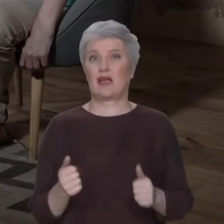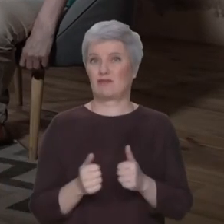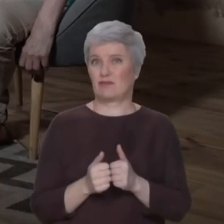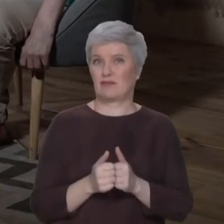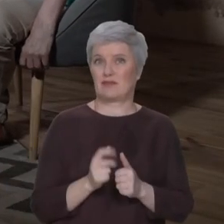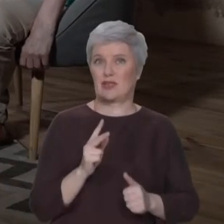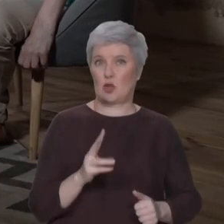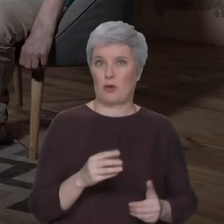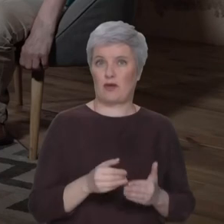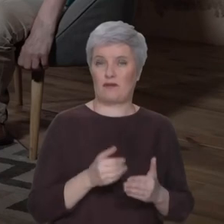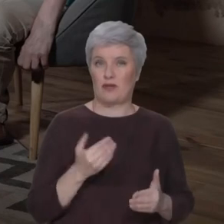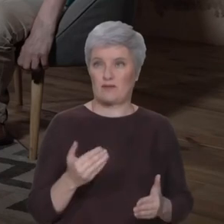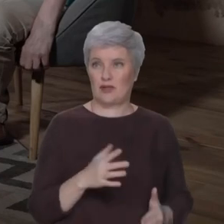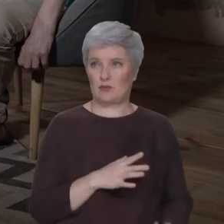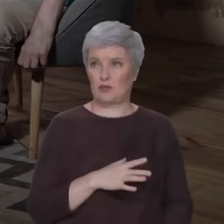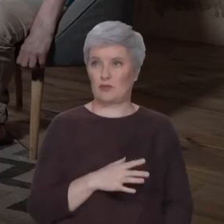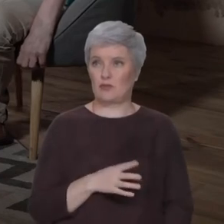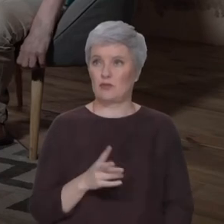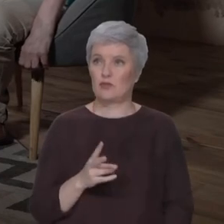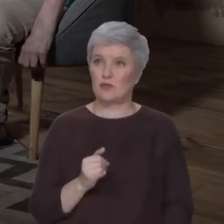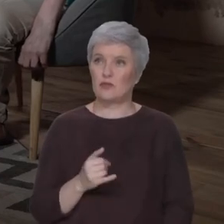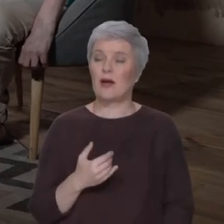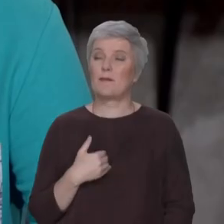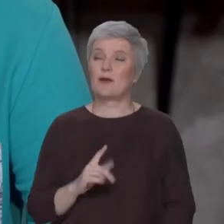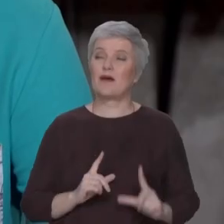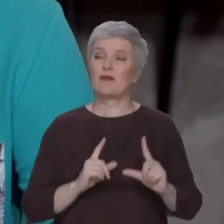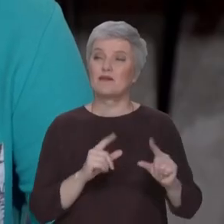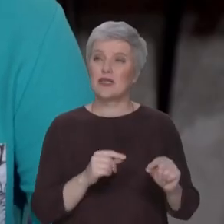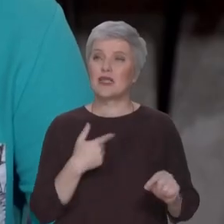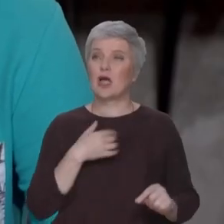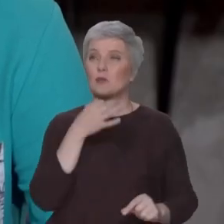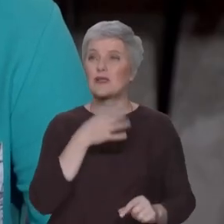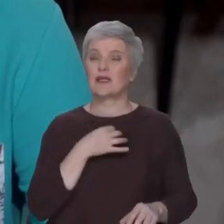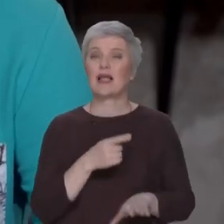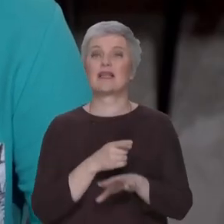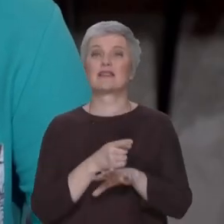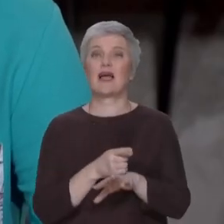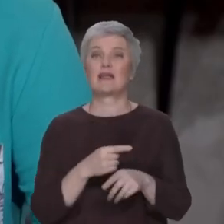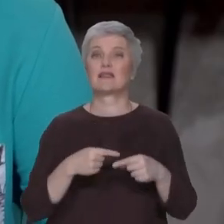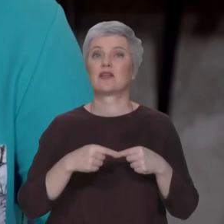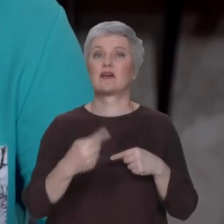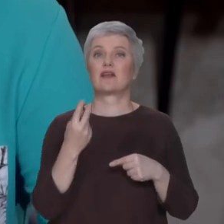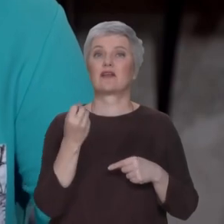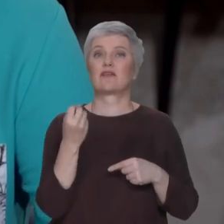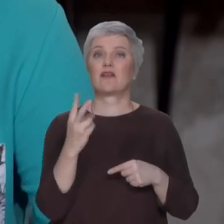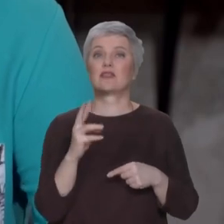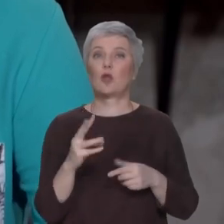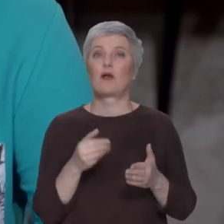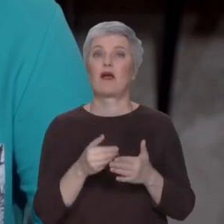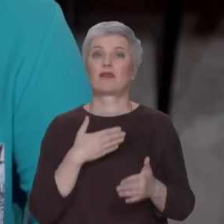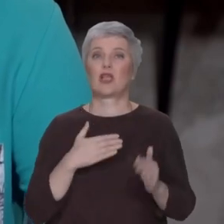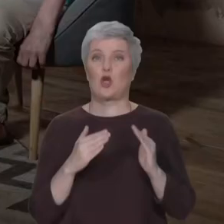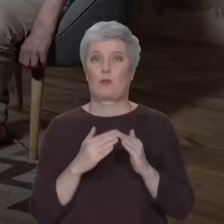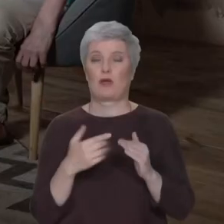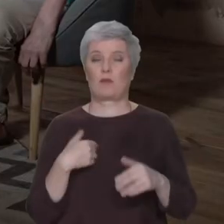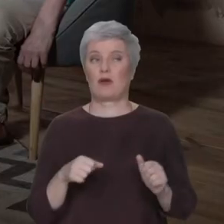кілька кілометрів від вас було? Ну, ми виїхали, коли нам сказали, що танки в 12 кілометрах від нашого будинку. Ми вирішили,